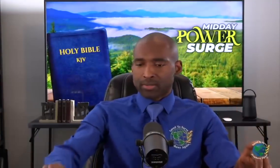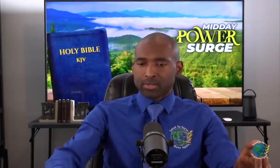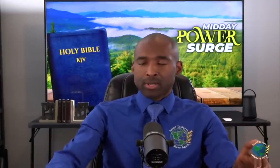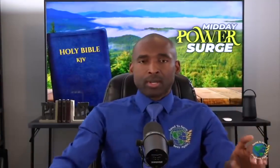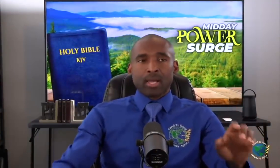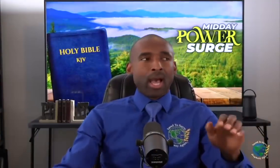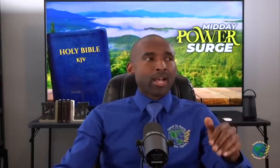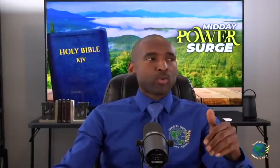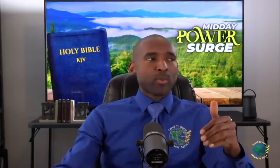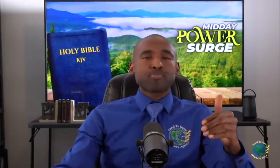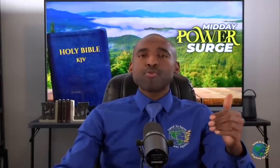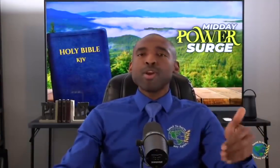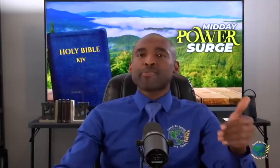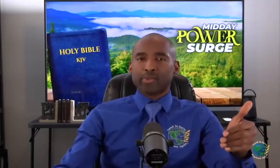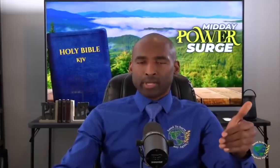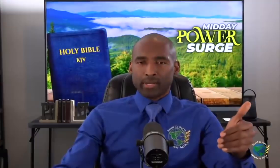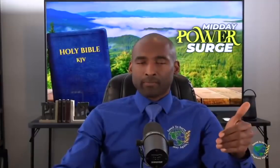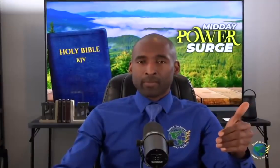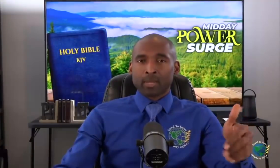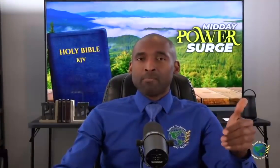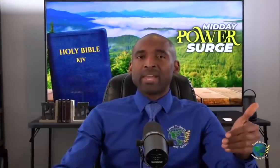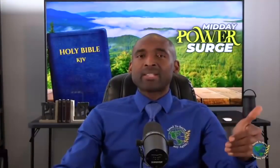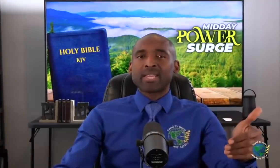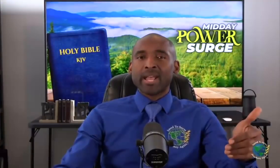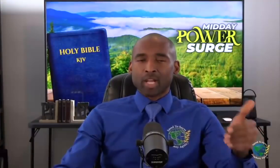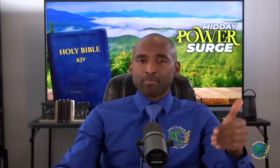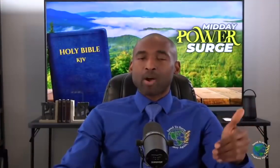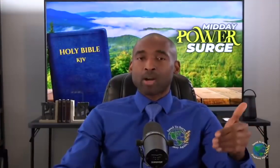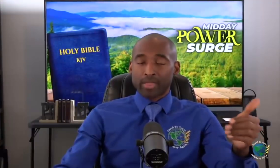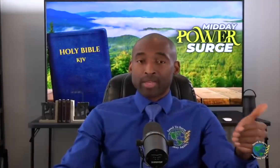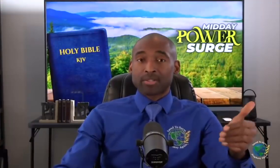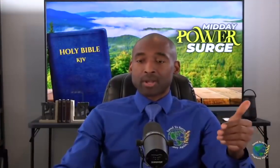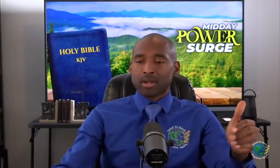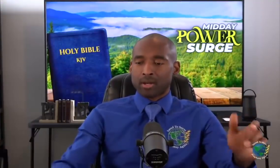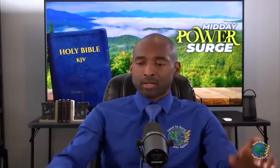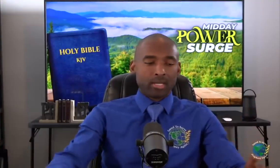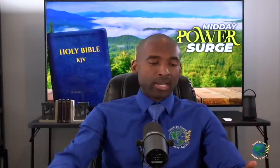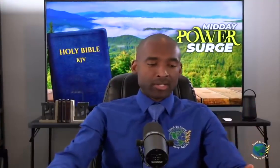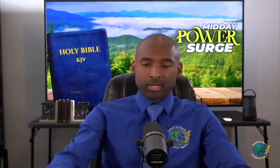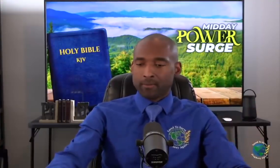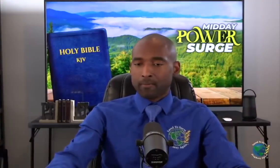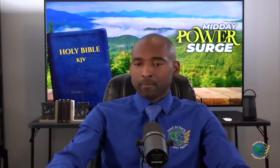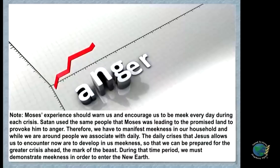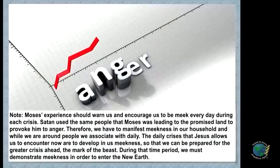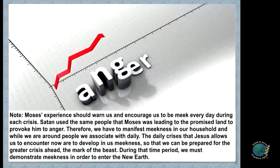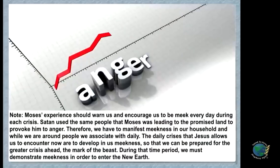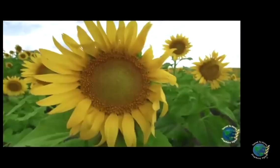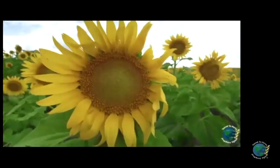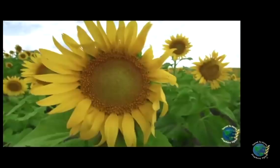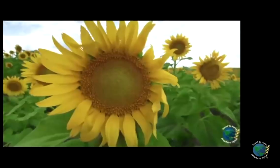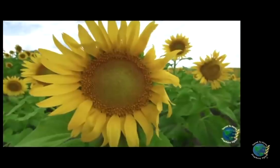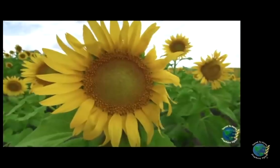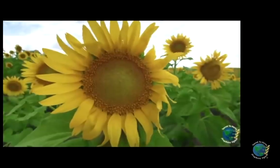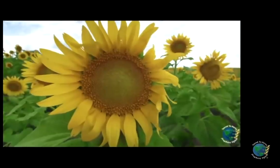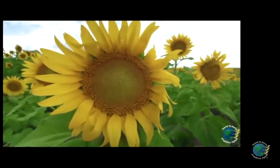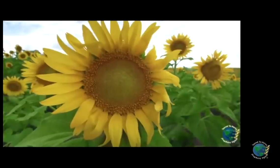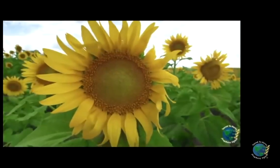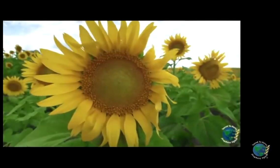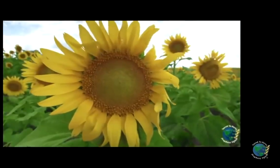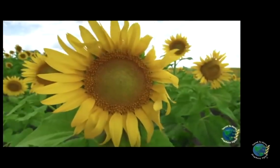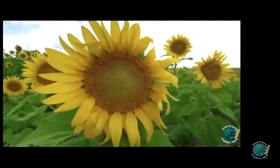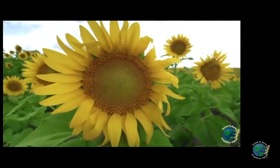Он кротким? Посылайте ваши молитвенные просьбы и размышляйте с молитвой над этим пением. Слушайте.